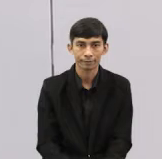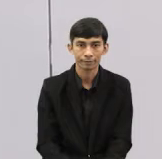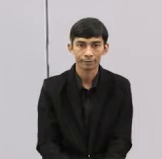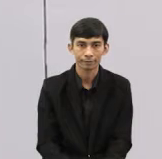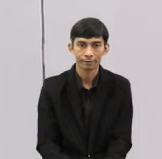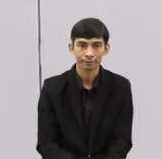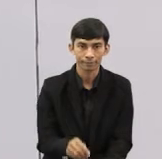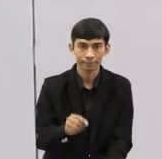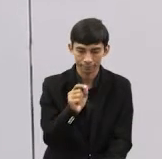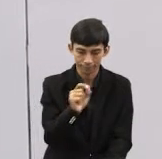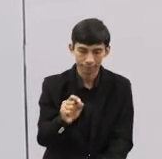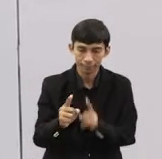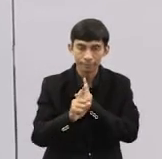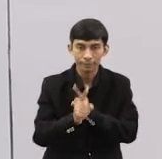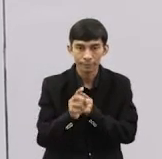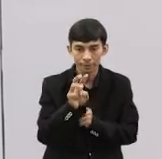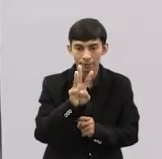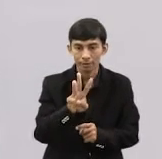sam sập pí